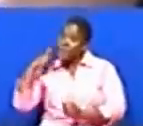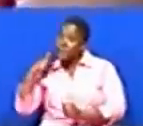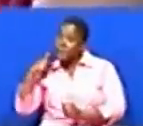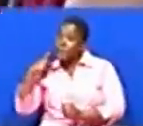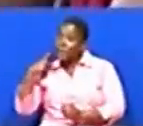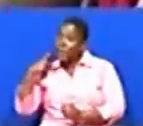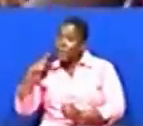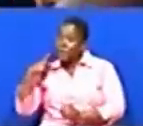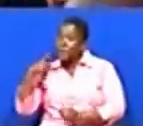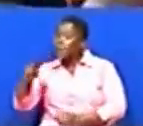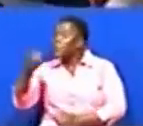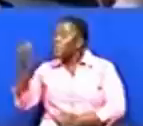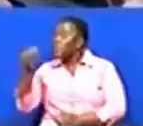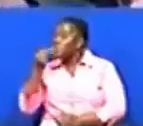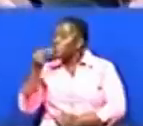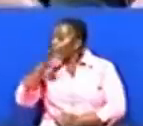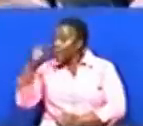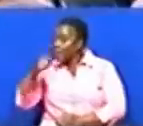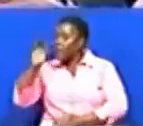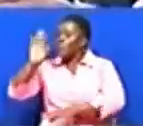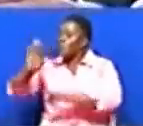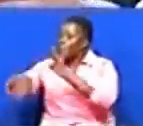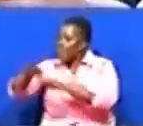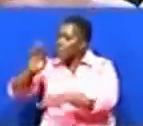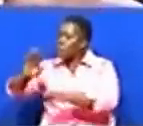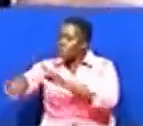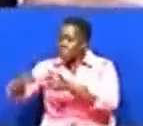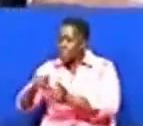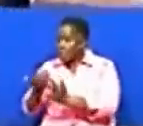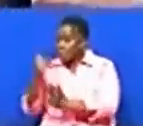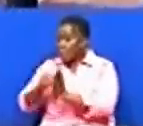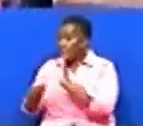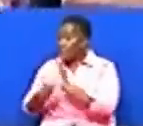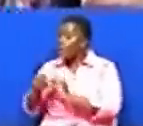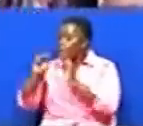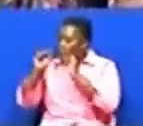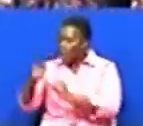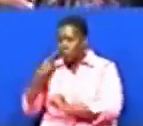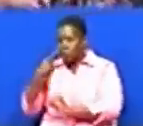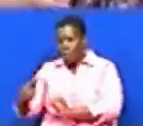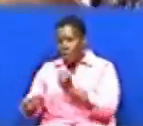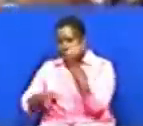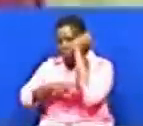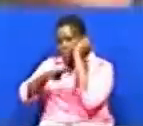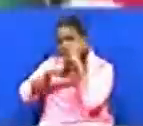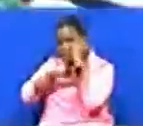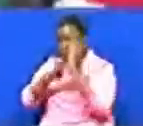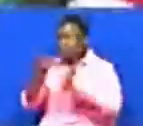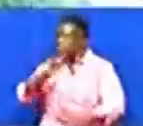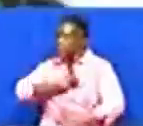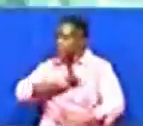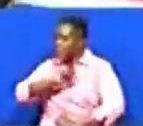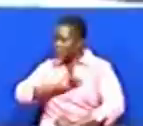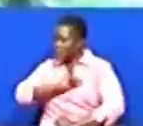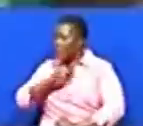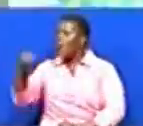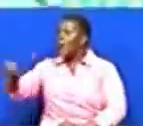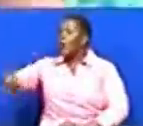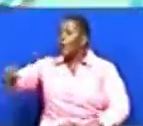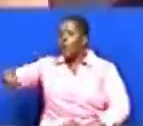ulaji wa nyama kwa jamii wa Masai ni utamaduni na mila, kwa kuwa unahusisha rika, jinsia na